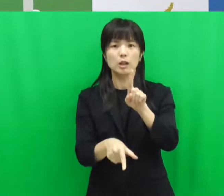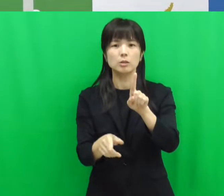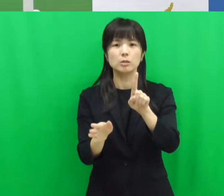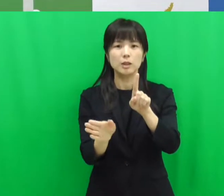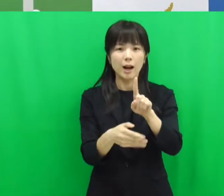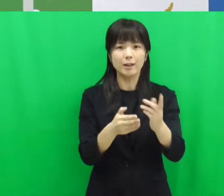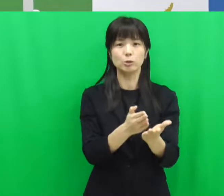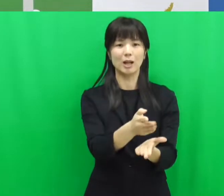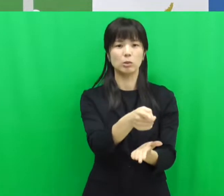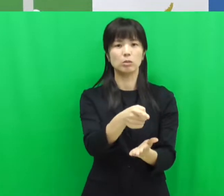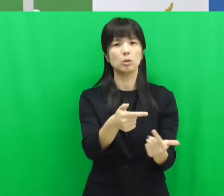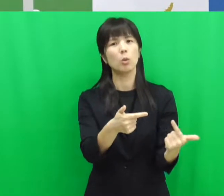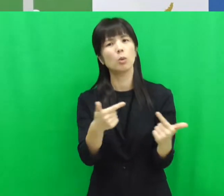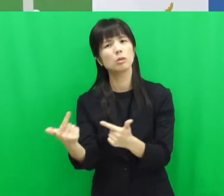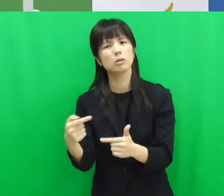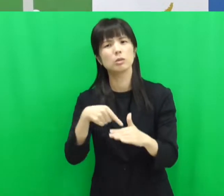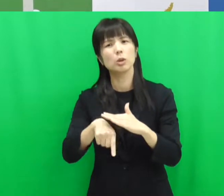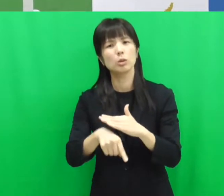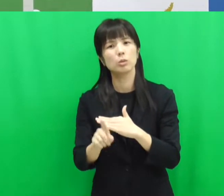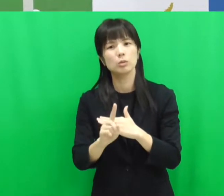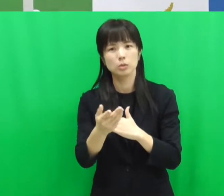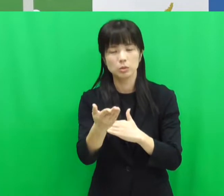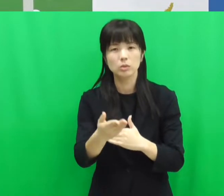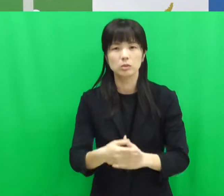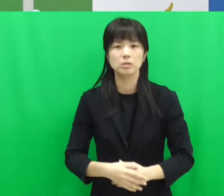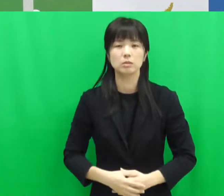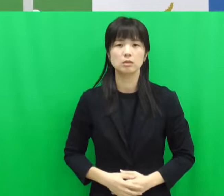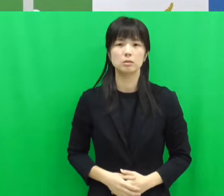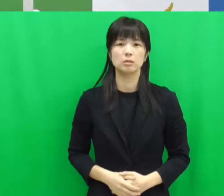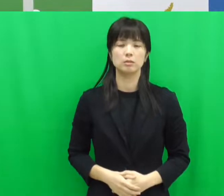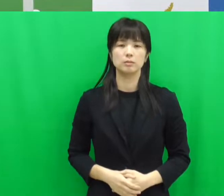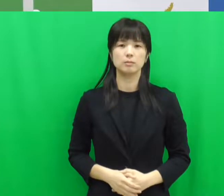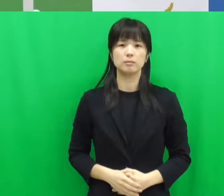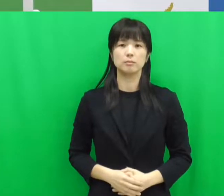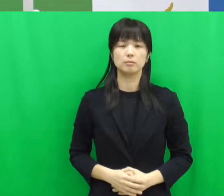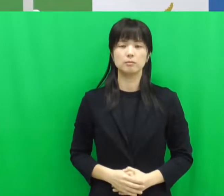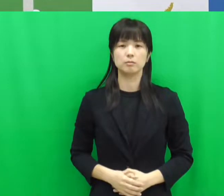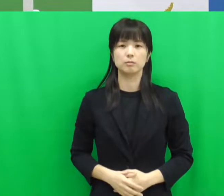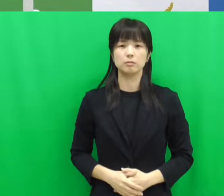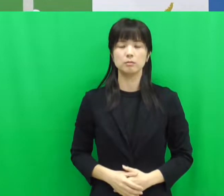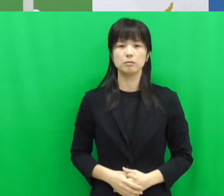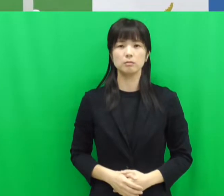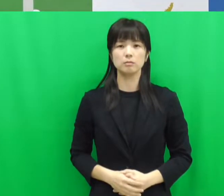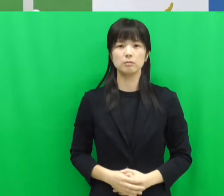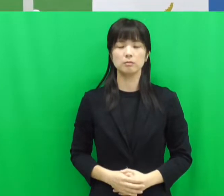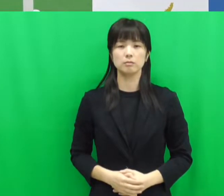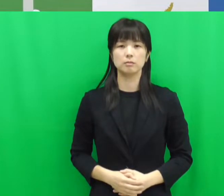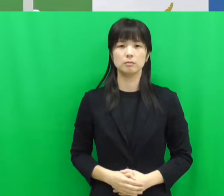ことの理由がありますか。よろしいですか。 はい、